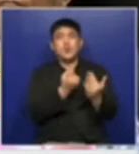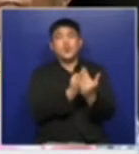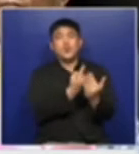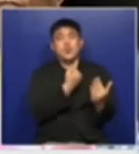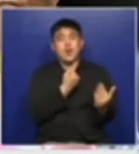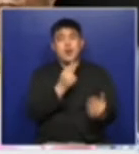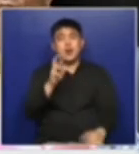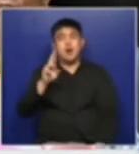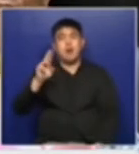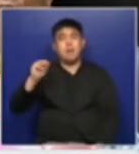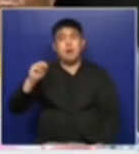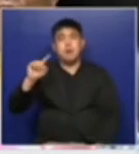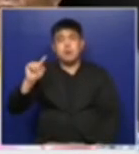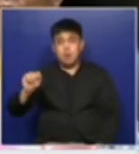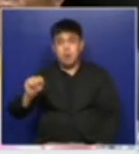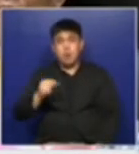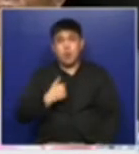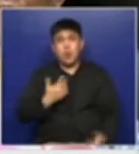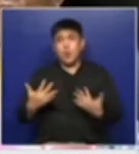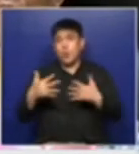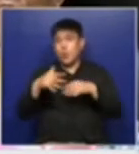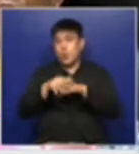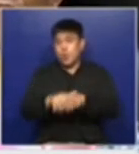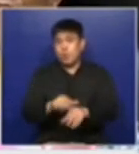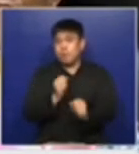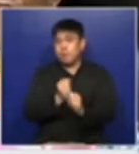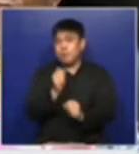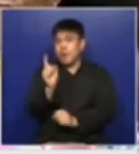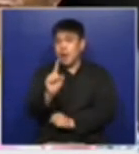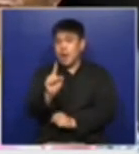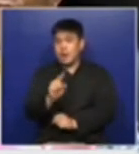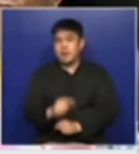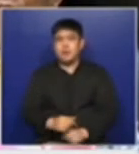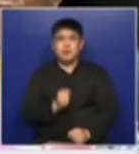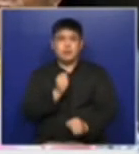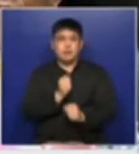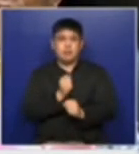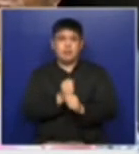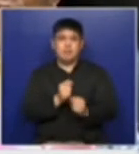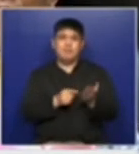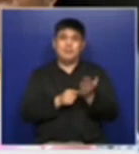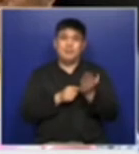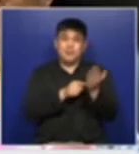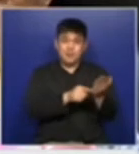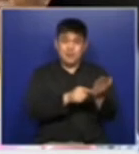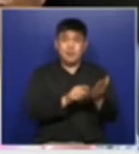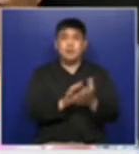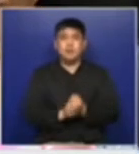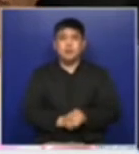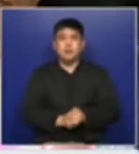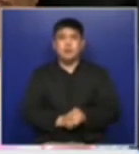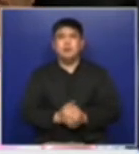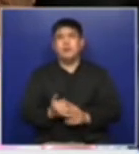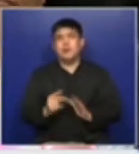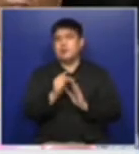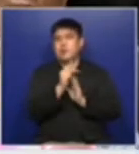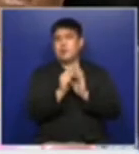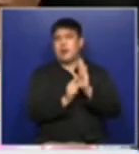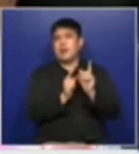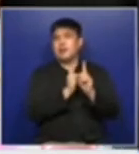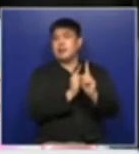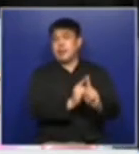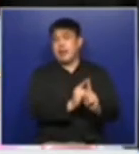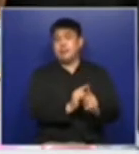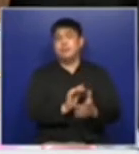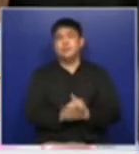ะรัฐมนตรีมาร่วมนำเสนอความคืบหน้าในครั้งนี้ด้วยนะครับเพราะเป็นไปตามบทบัญญัติรัฐธรรมนูญที่เคยทักท้วงไ